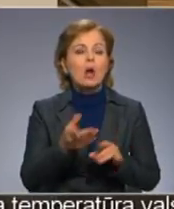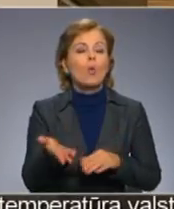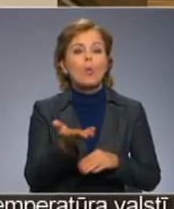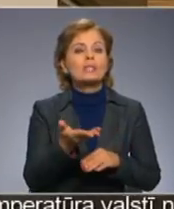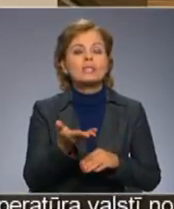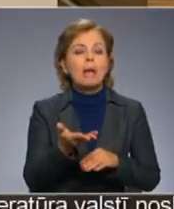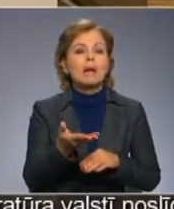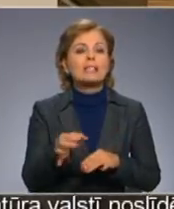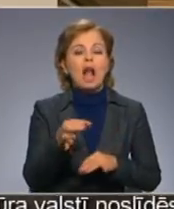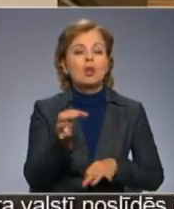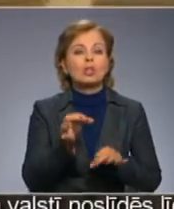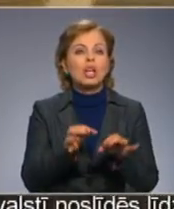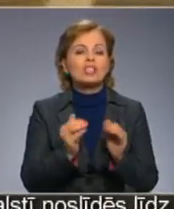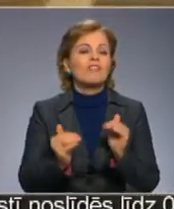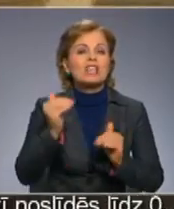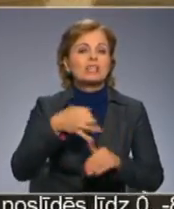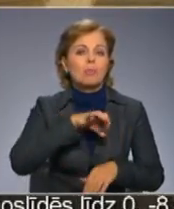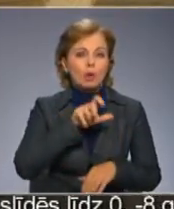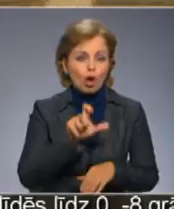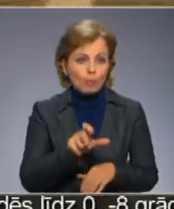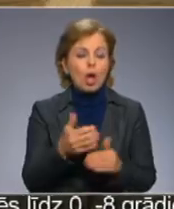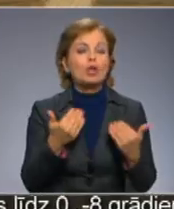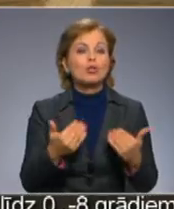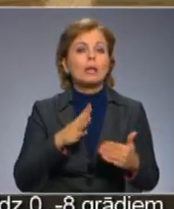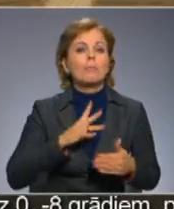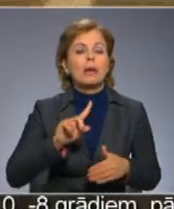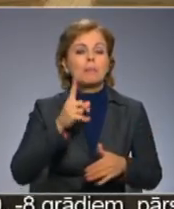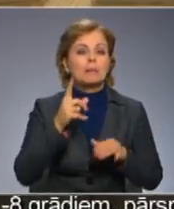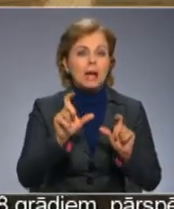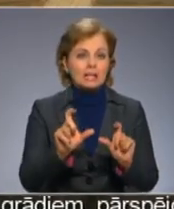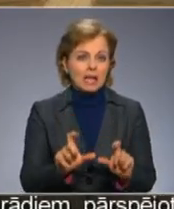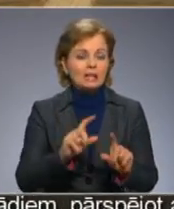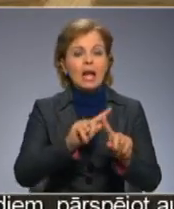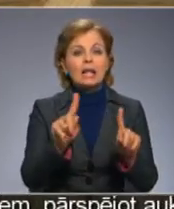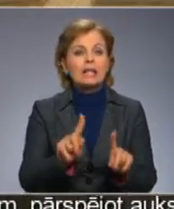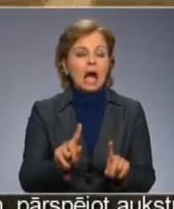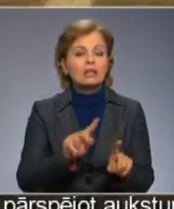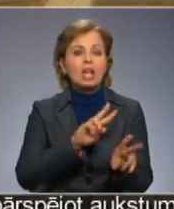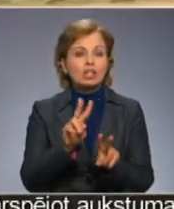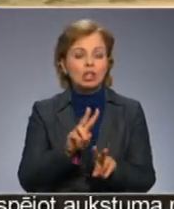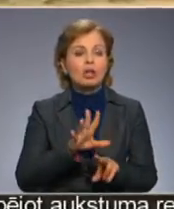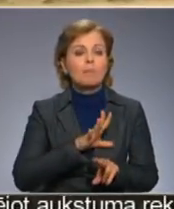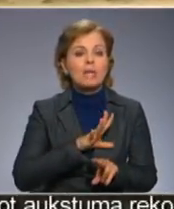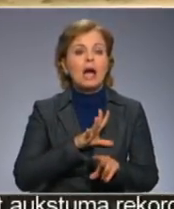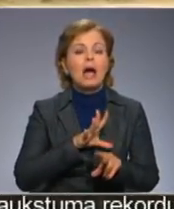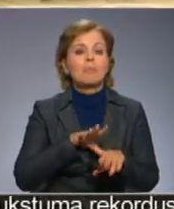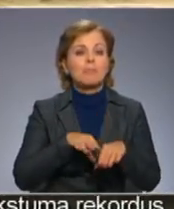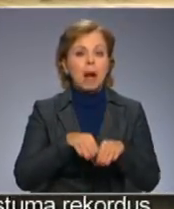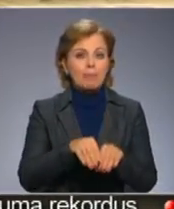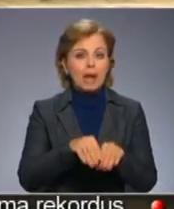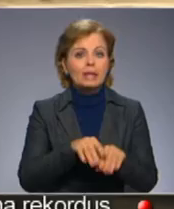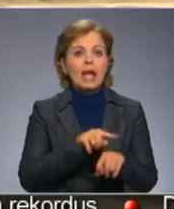tad šodien apelācijas instancē bija pirmā sēde, bet būtībā lietas izskatīšana jau tika pabeigta. Līdz tek uz